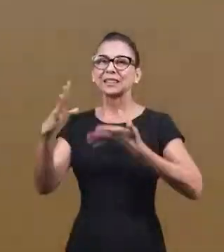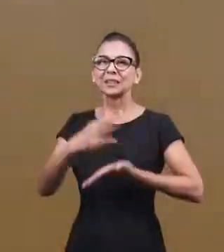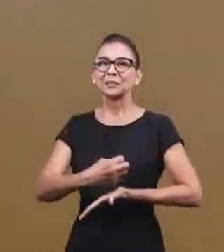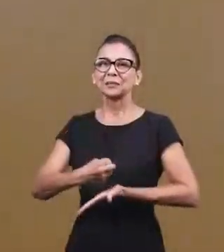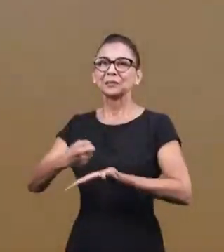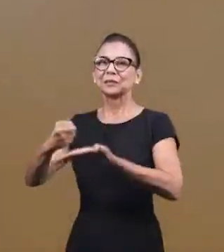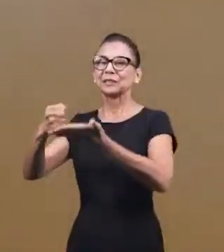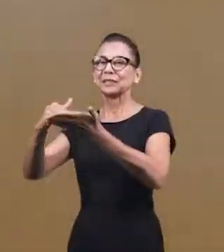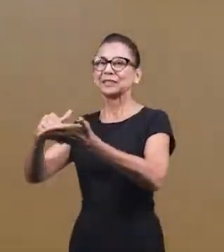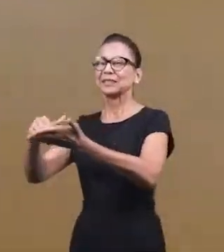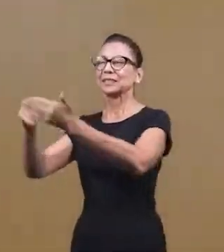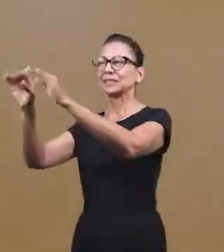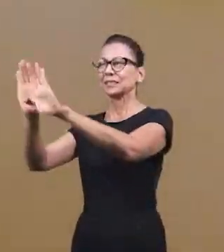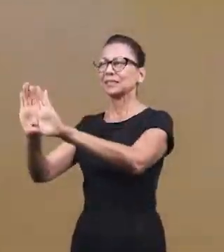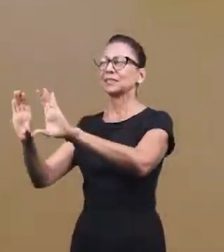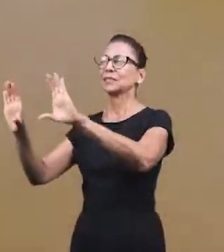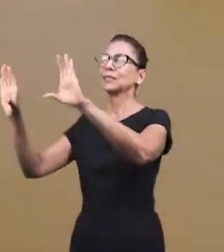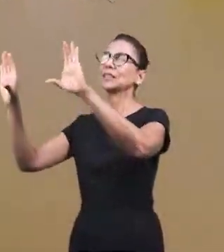с